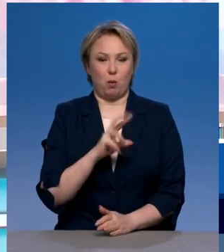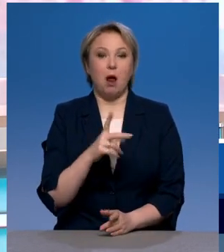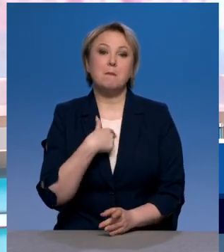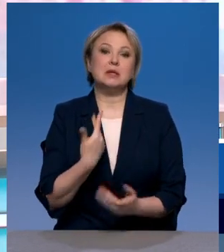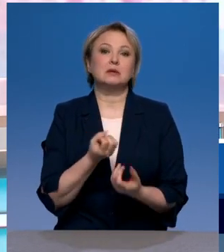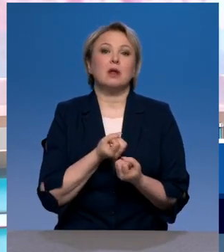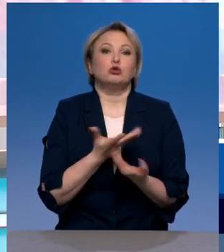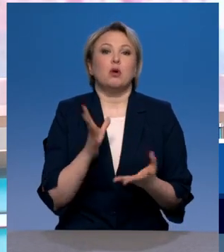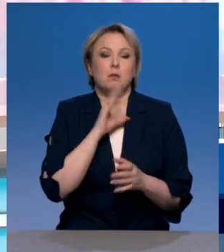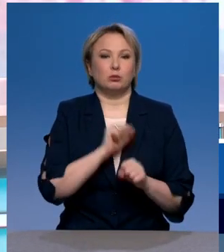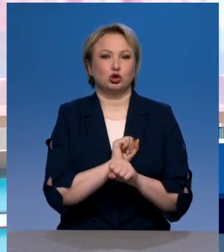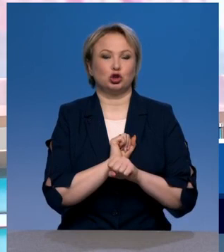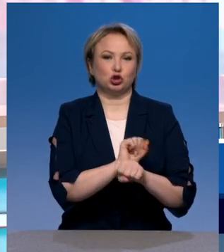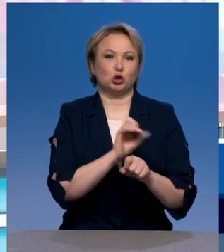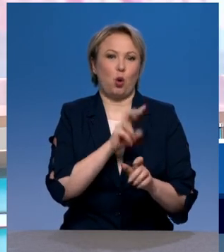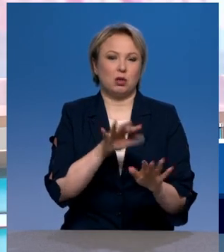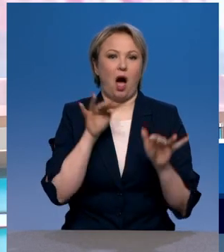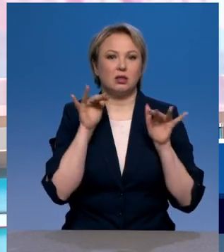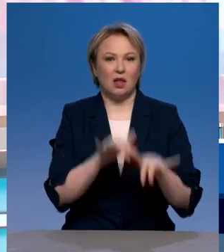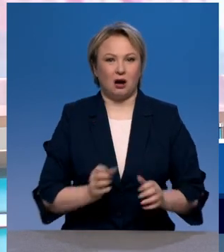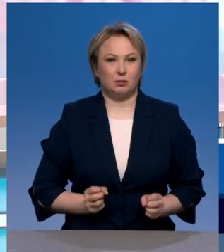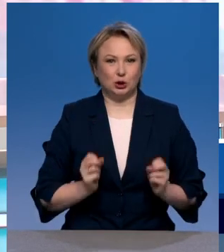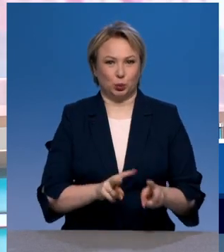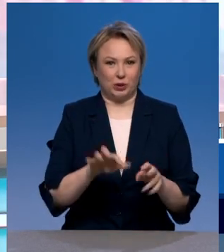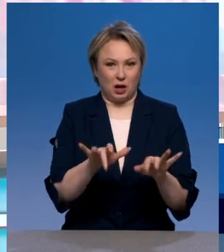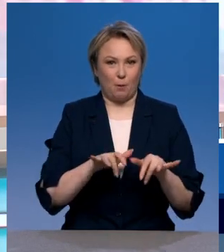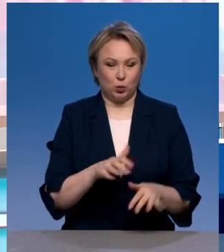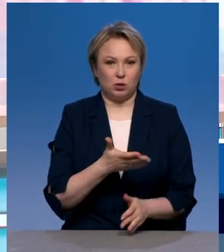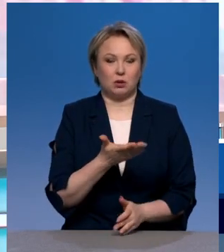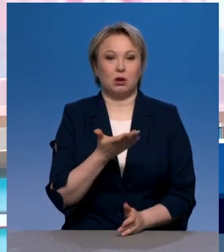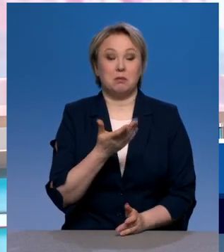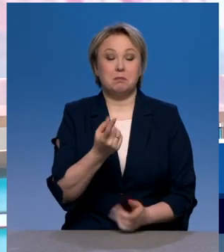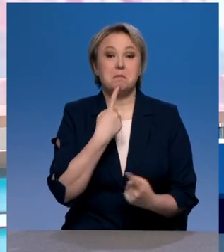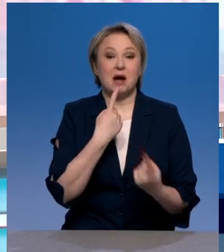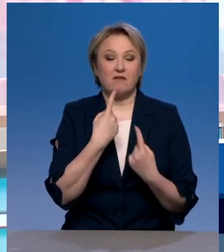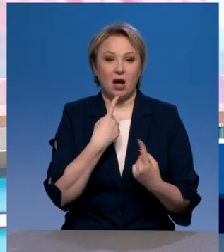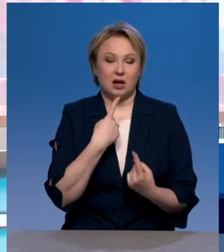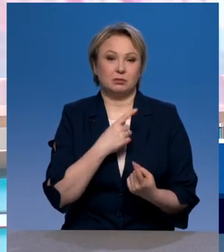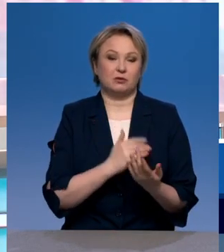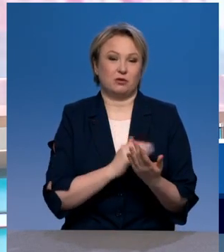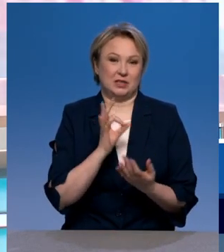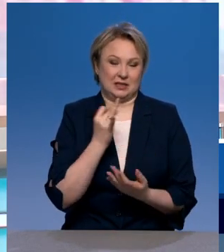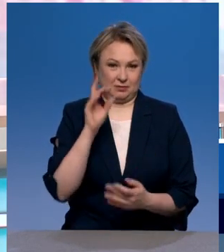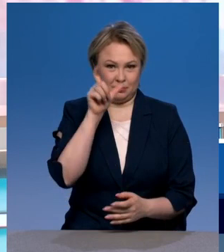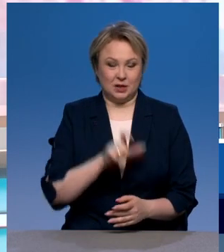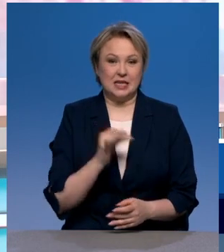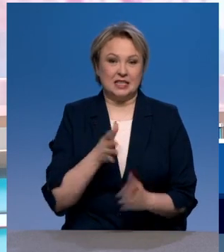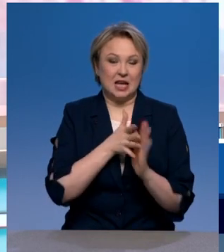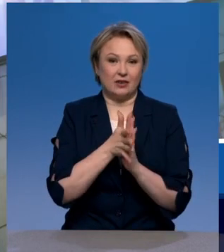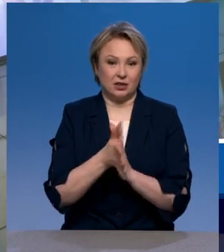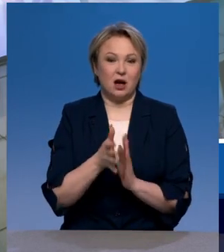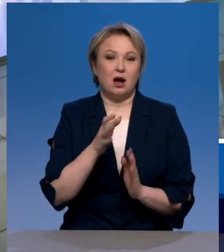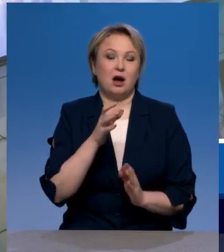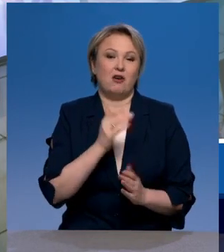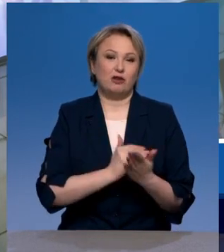от простого сбоя в системе? Поговорим с Константином Ордовым, директором Высшей школы финансов Российского экономического университета имени Плеханова.